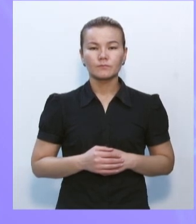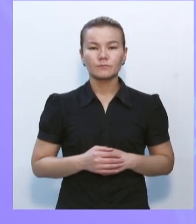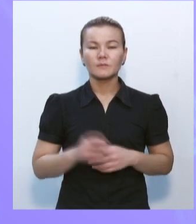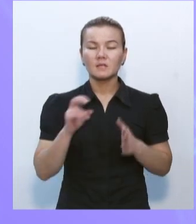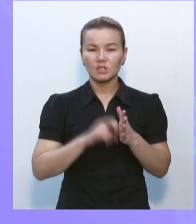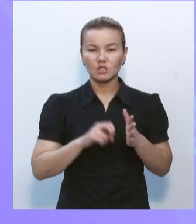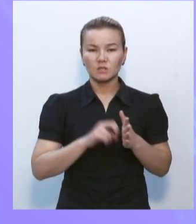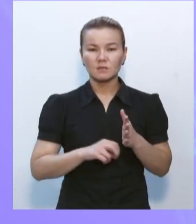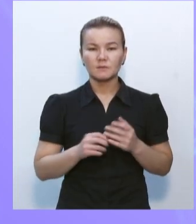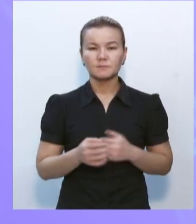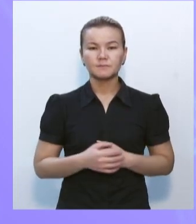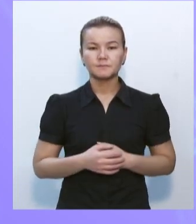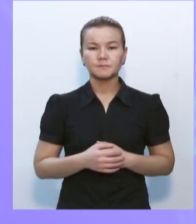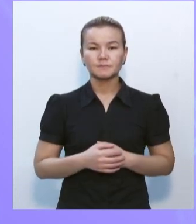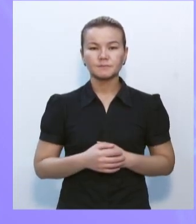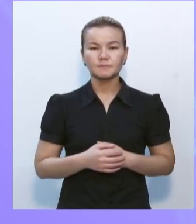Текшергиле.